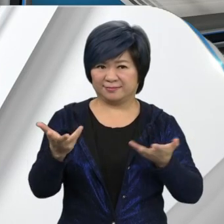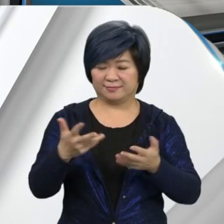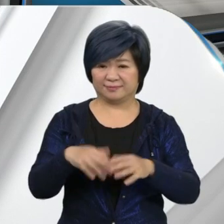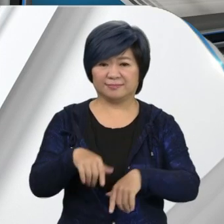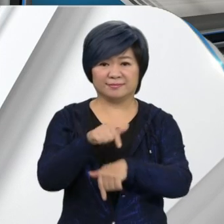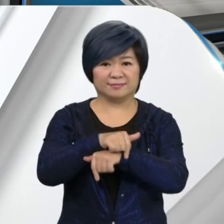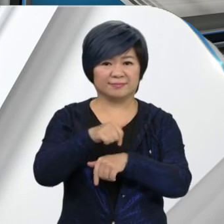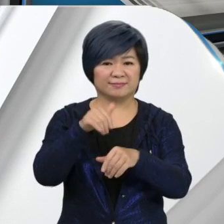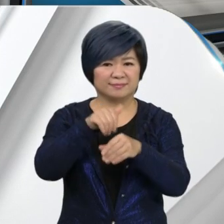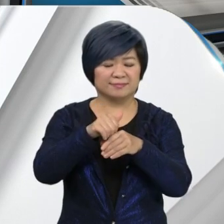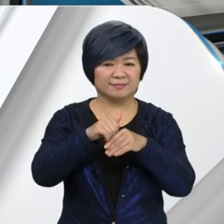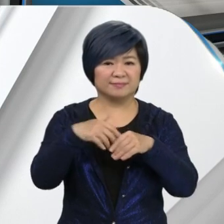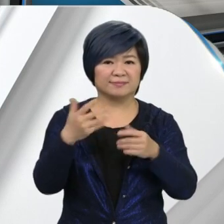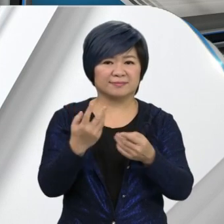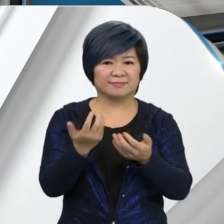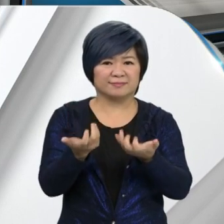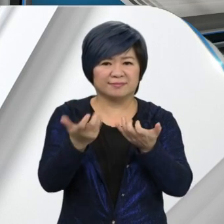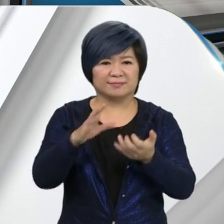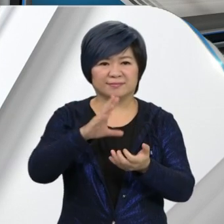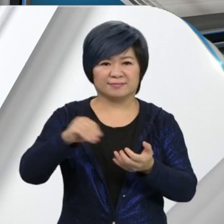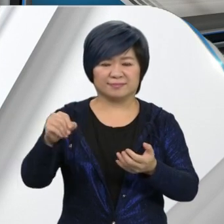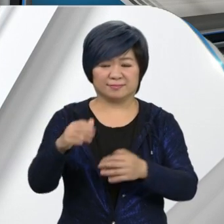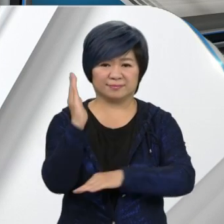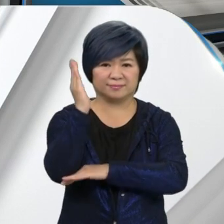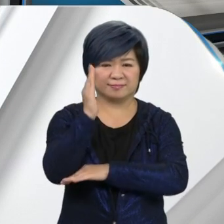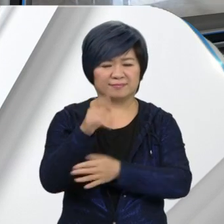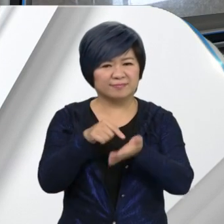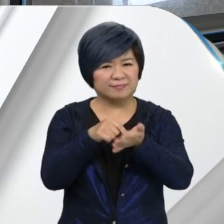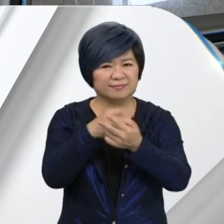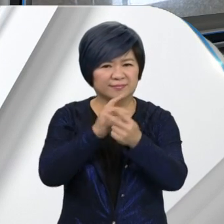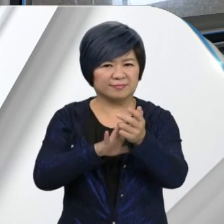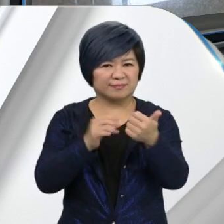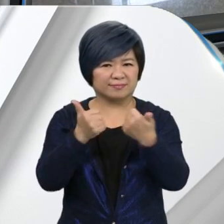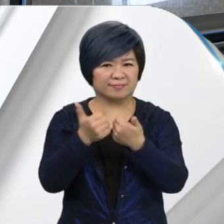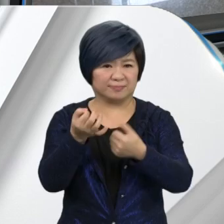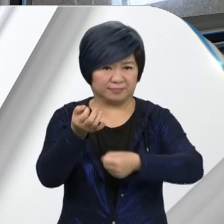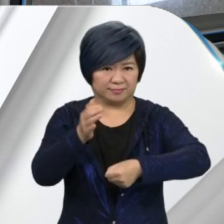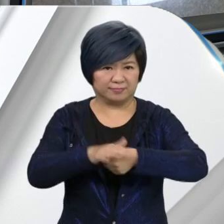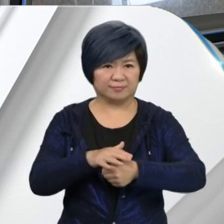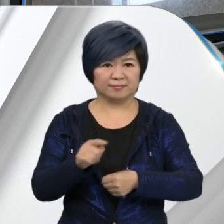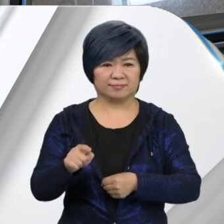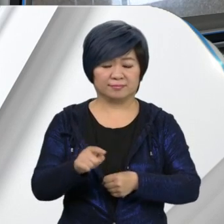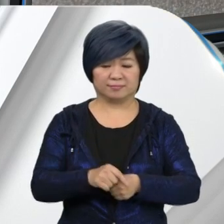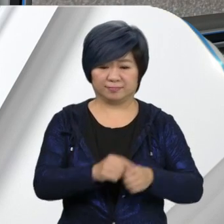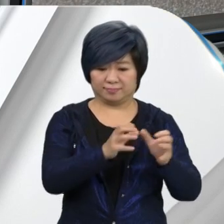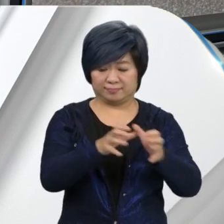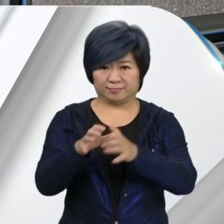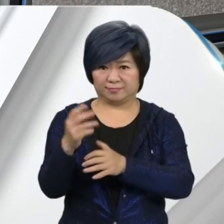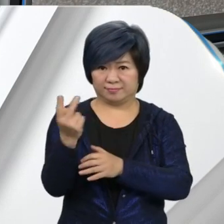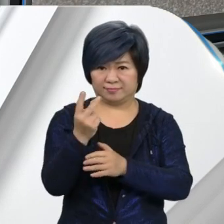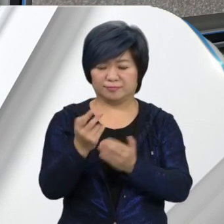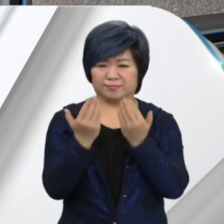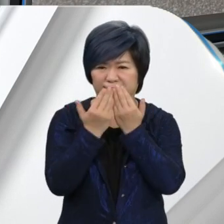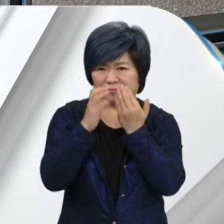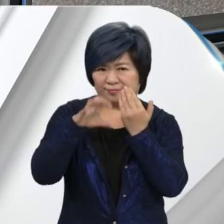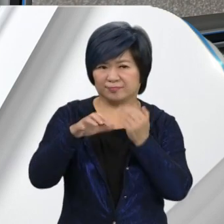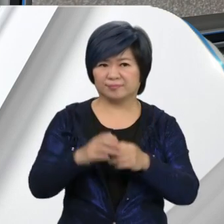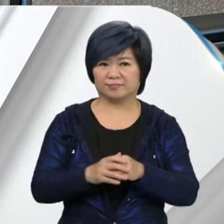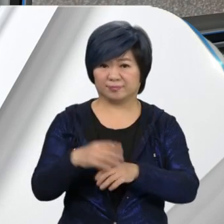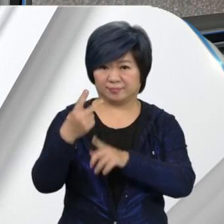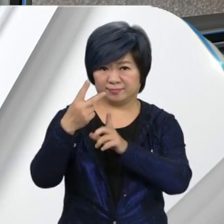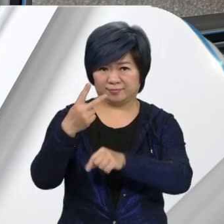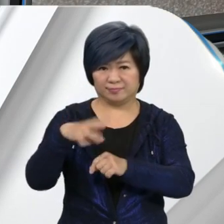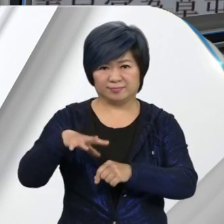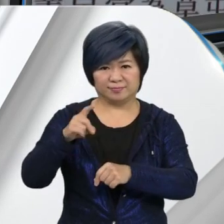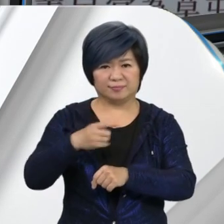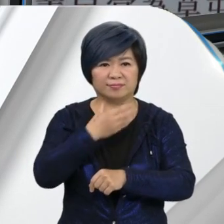南投人草顿军工作，自己政治下位副业经费补助。六十多军旅客的两间学堂，五月份一直